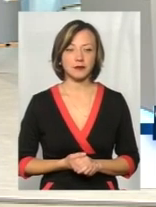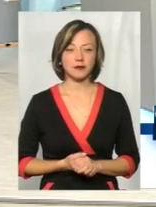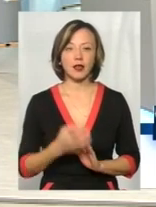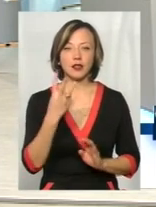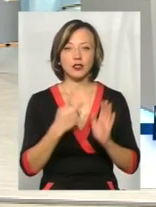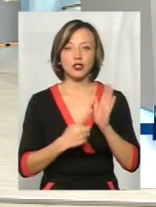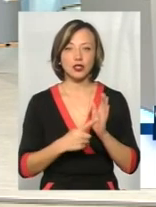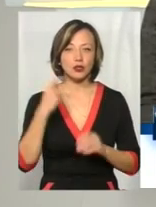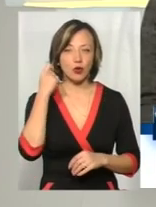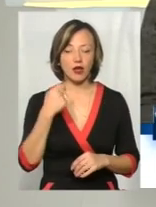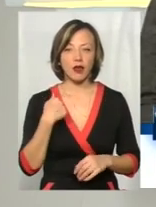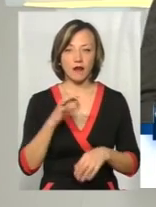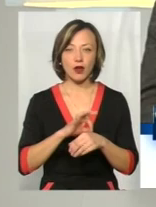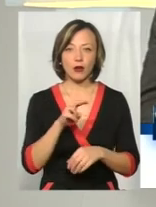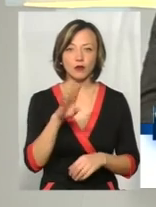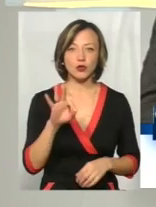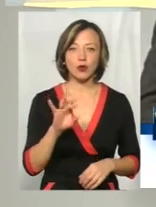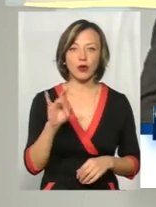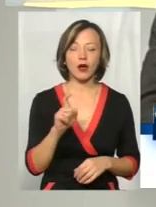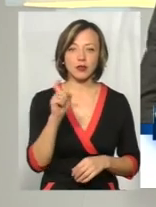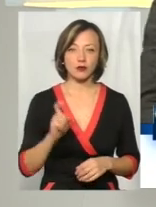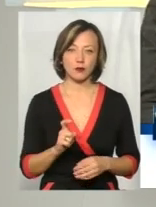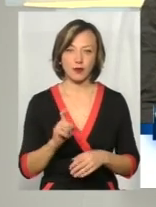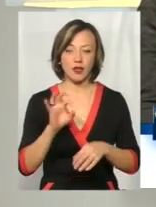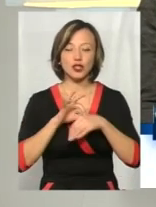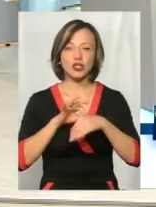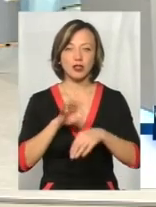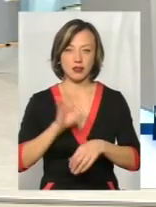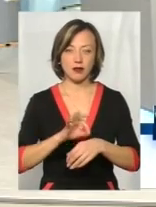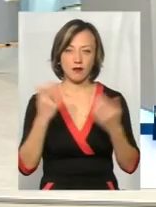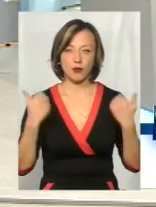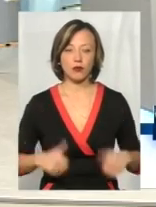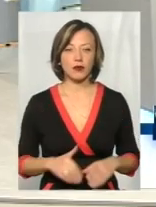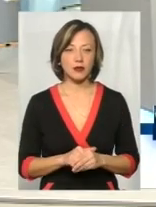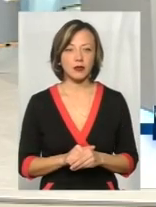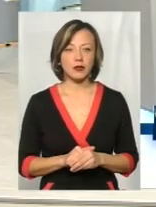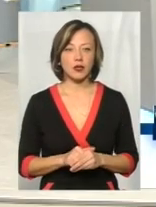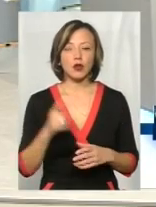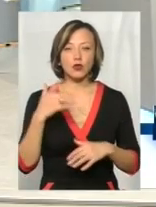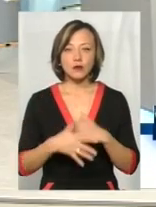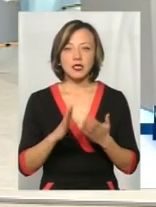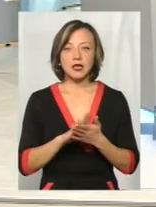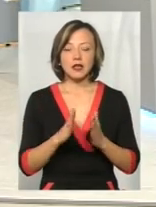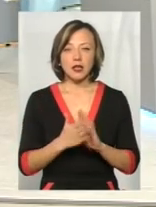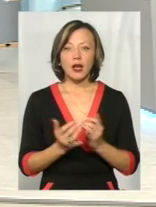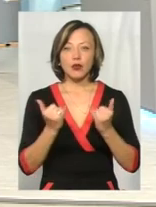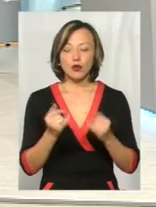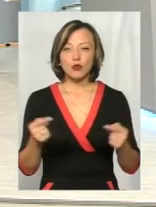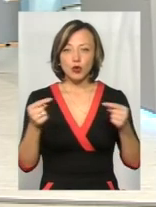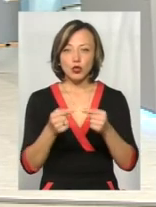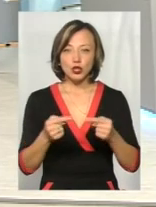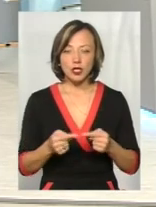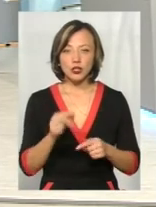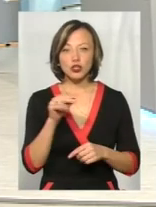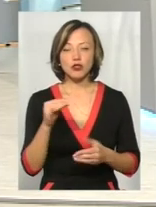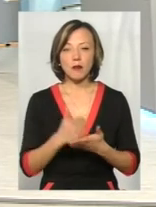36? Да. Дякую за запитання. Це... Розумієте, ситуація для того, щоб уточнити,